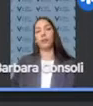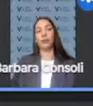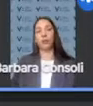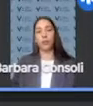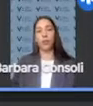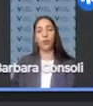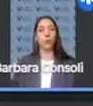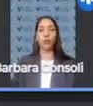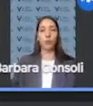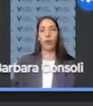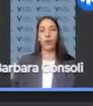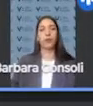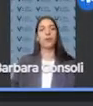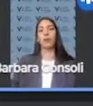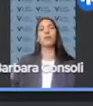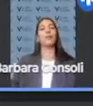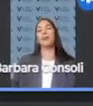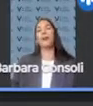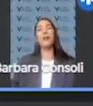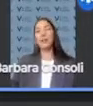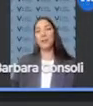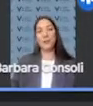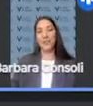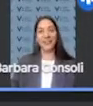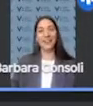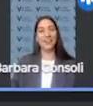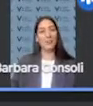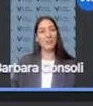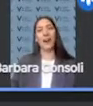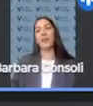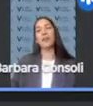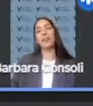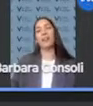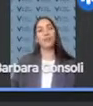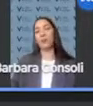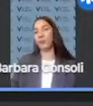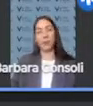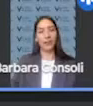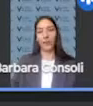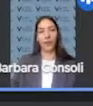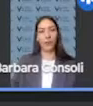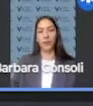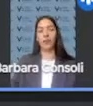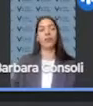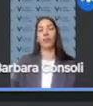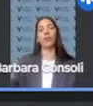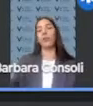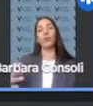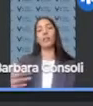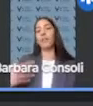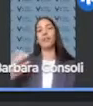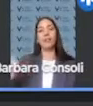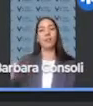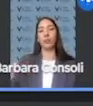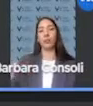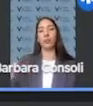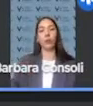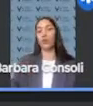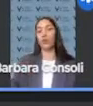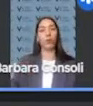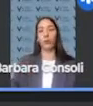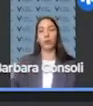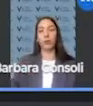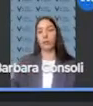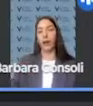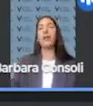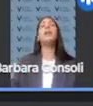essere inteso soltanto come 5 anni che si passano chiusi in casa a studiare, perché assolutamente non è così e non deve essere vissuta in